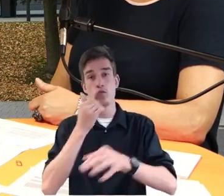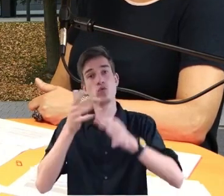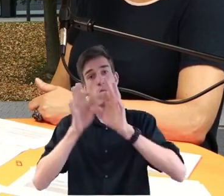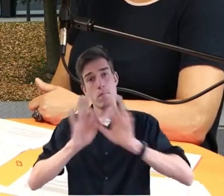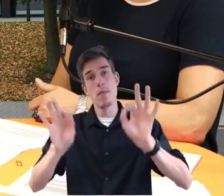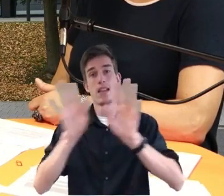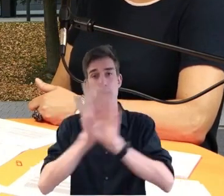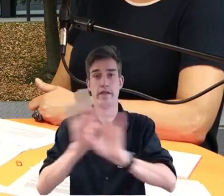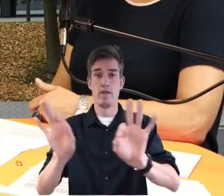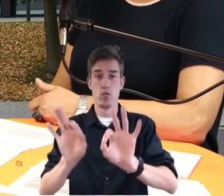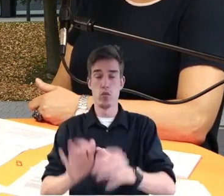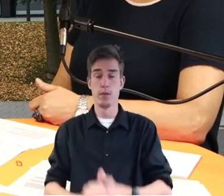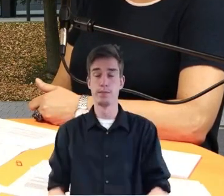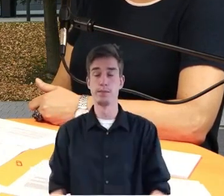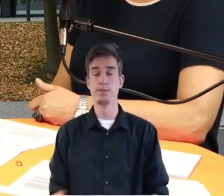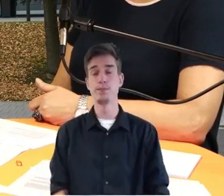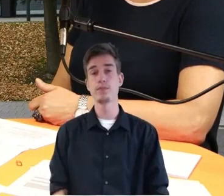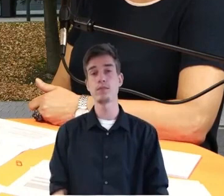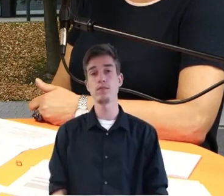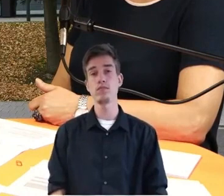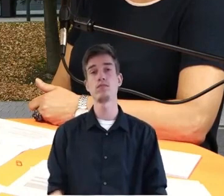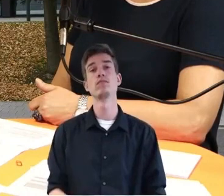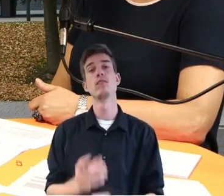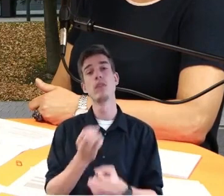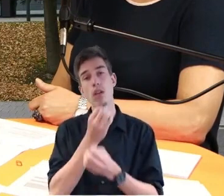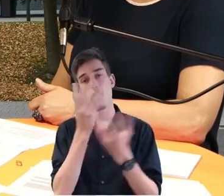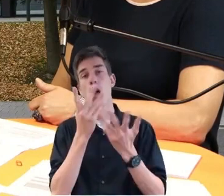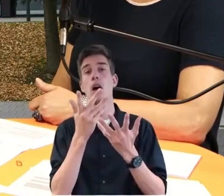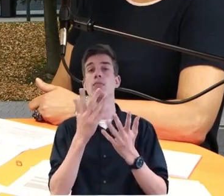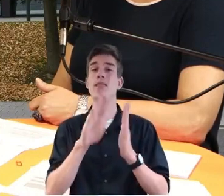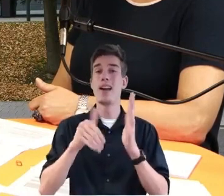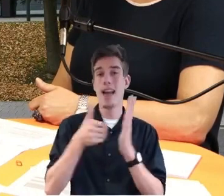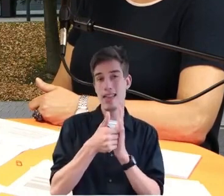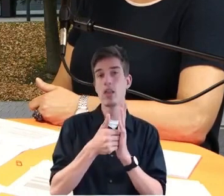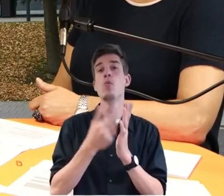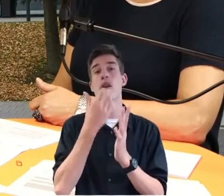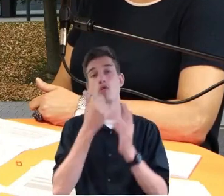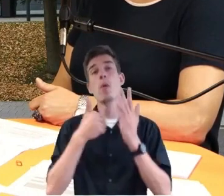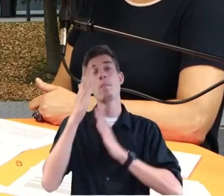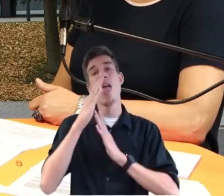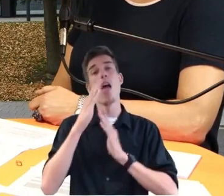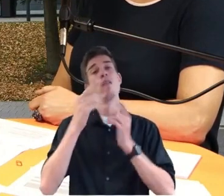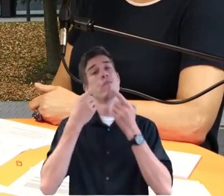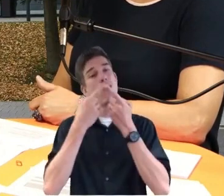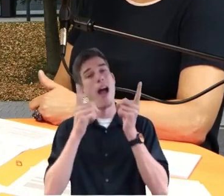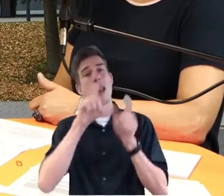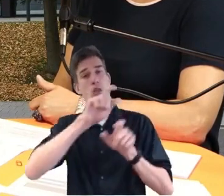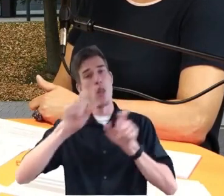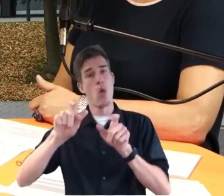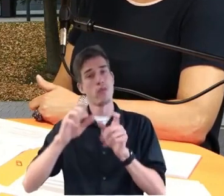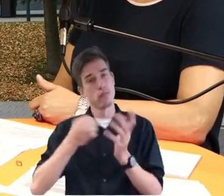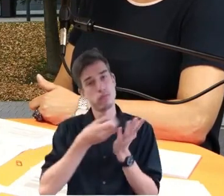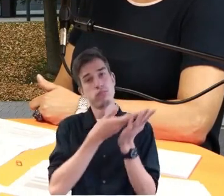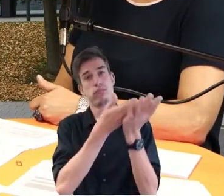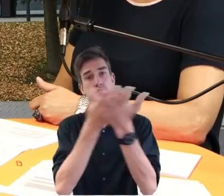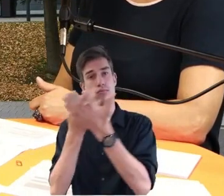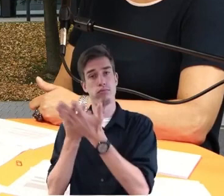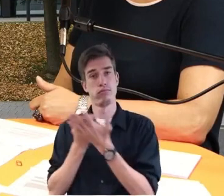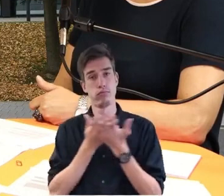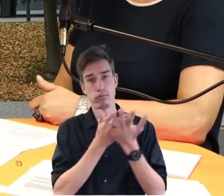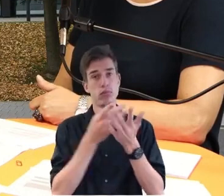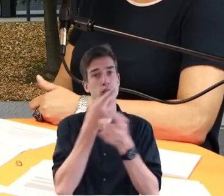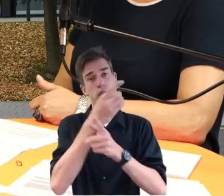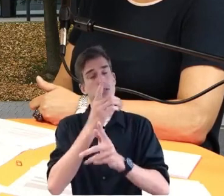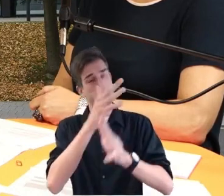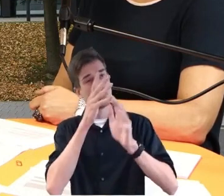aber sind natürlich auch auf dem weg angebote auch in die in die breite masse reinzubringen und frei verfügbar ins netz zu stellen und wir sind